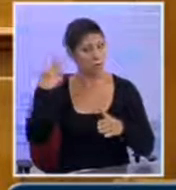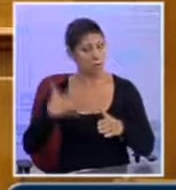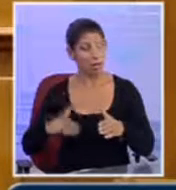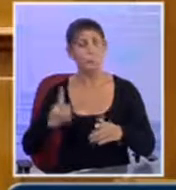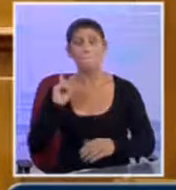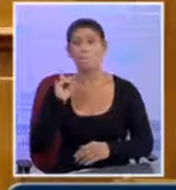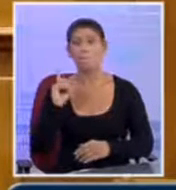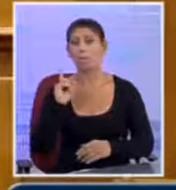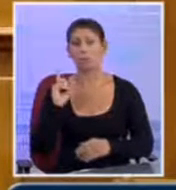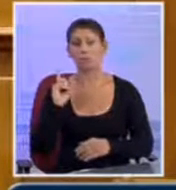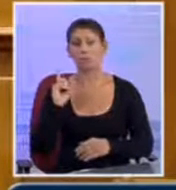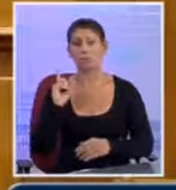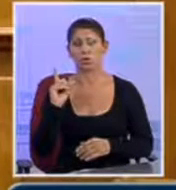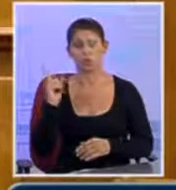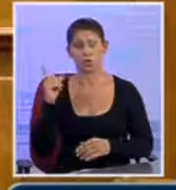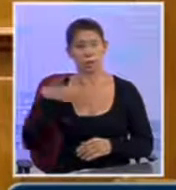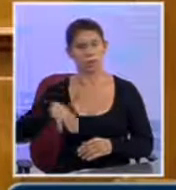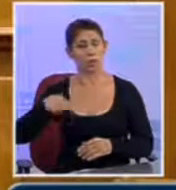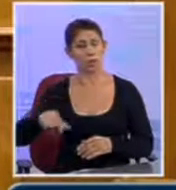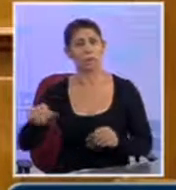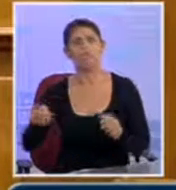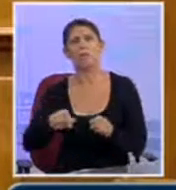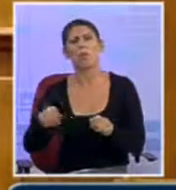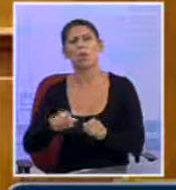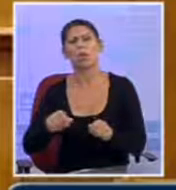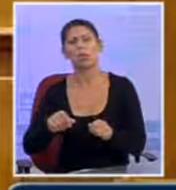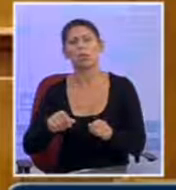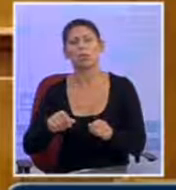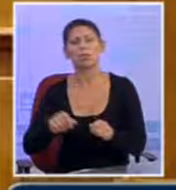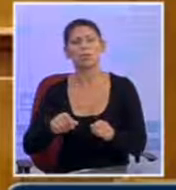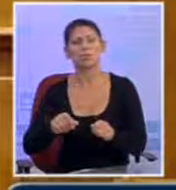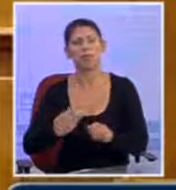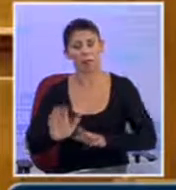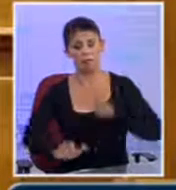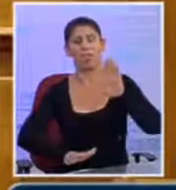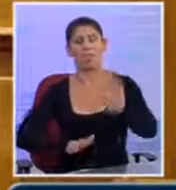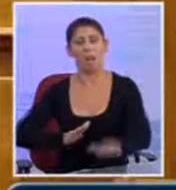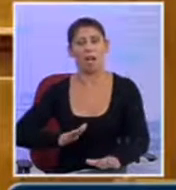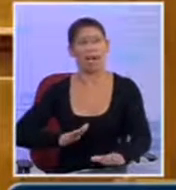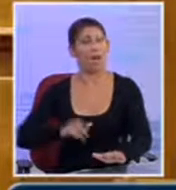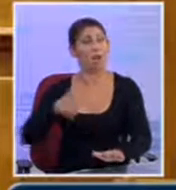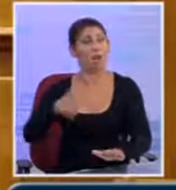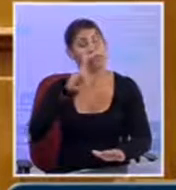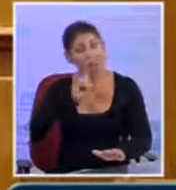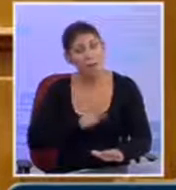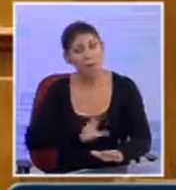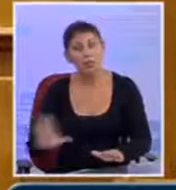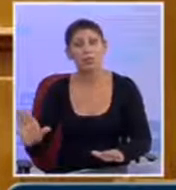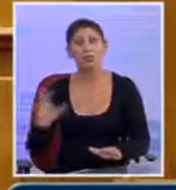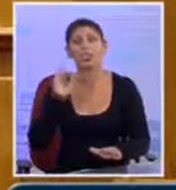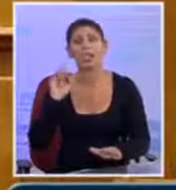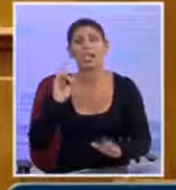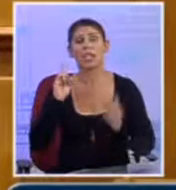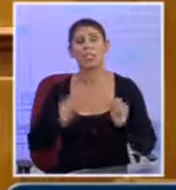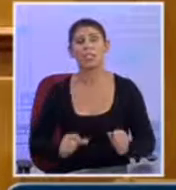την πρώτη περίοδο. Τώρα είμαστε πολύ κοντά στο να κάνουμε το απότομο αυτό βήμα, το οποίο είναι απαραίτητο για ένα και